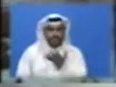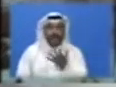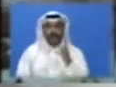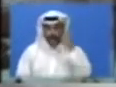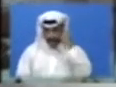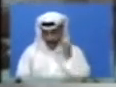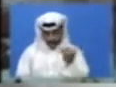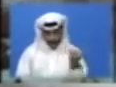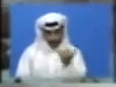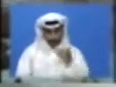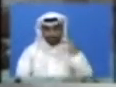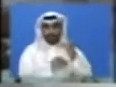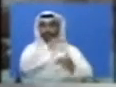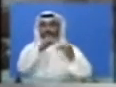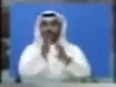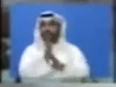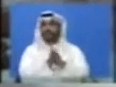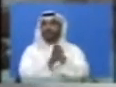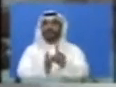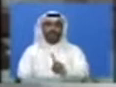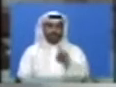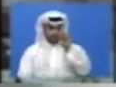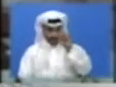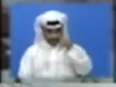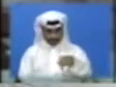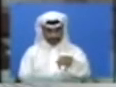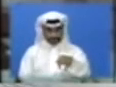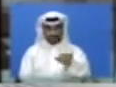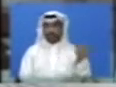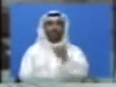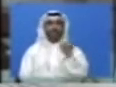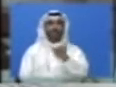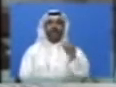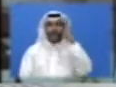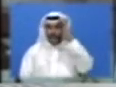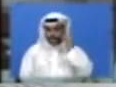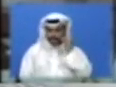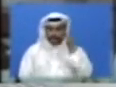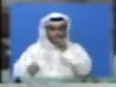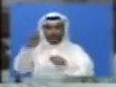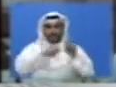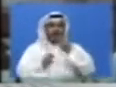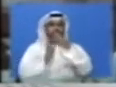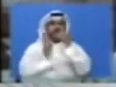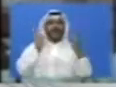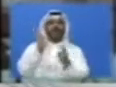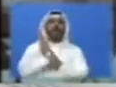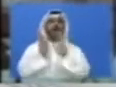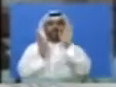تطوير في هذا المجال، منها المجال الاستثماري تحتاج إلى تطوير بعض القوانين